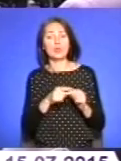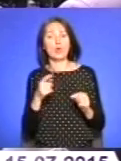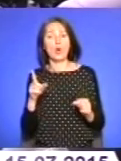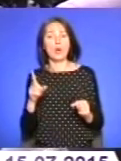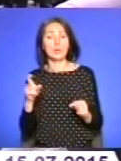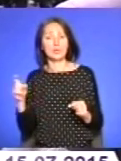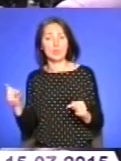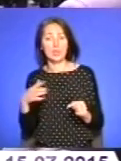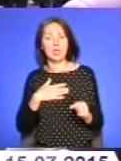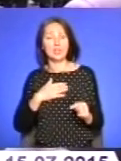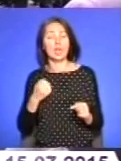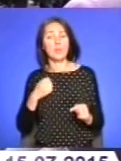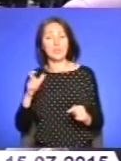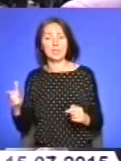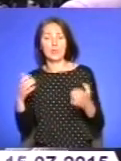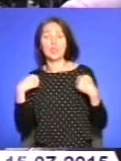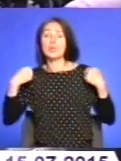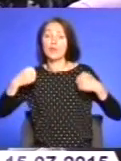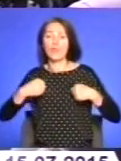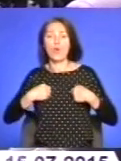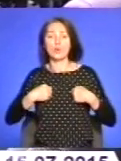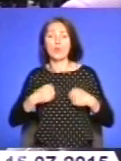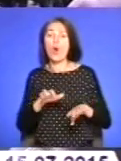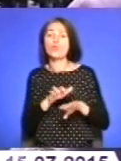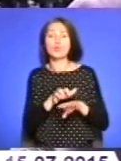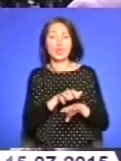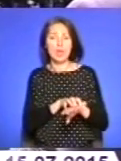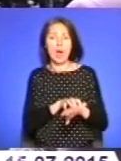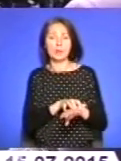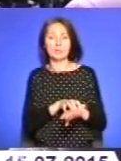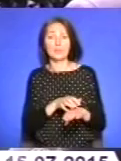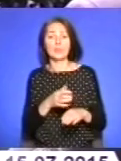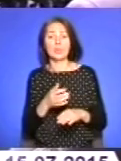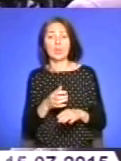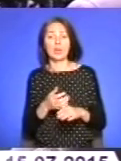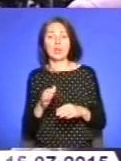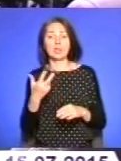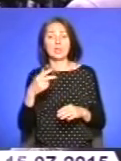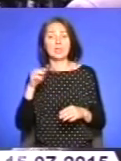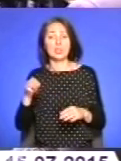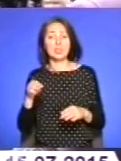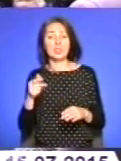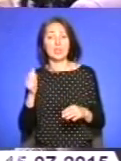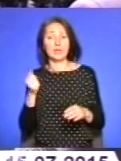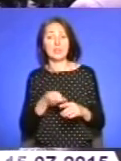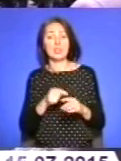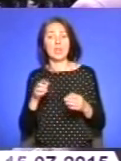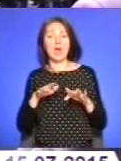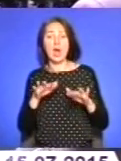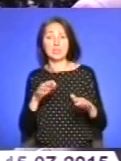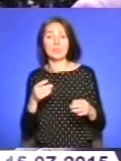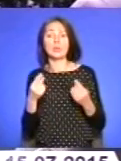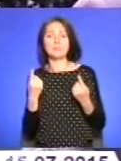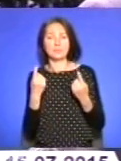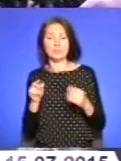бійців отримали форму, взуття. Виділивши 30 тисяч гривень з цієї акції, ми капітально відремонтували два